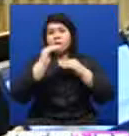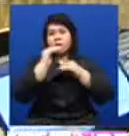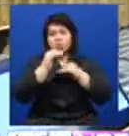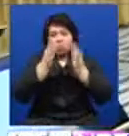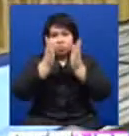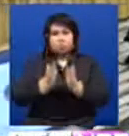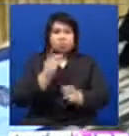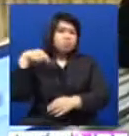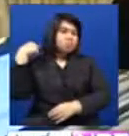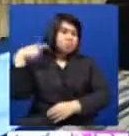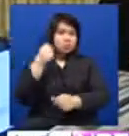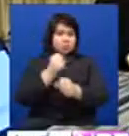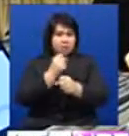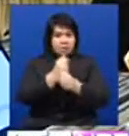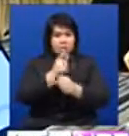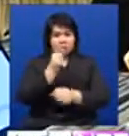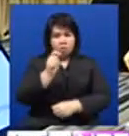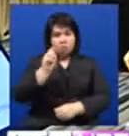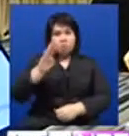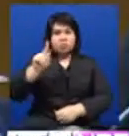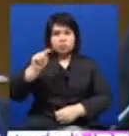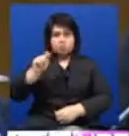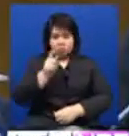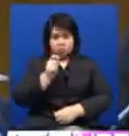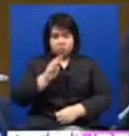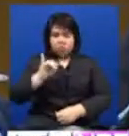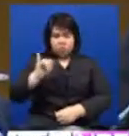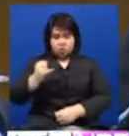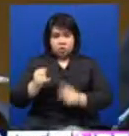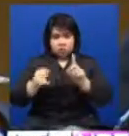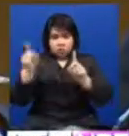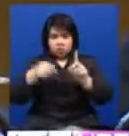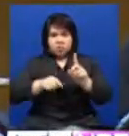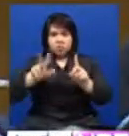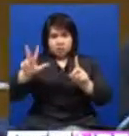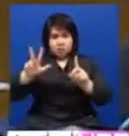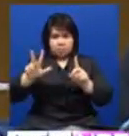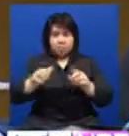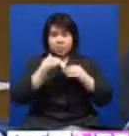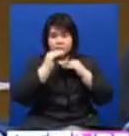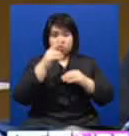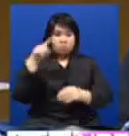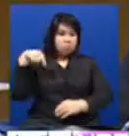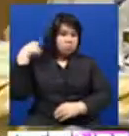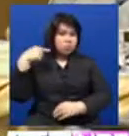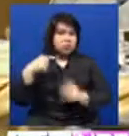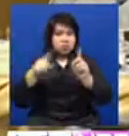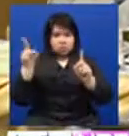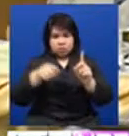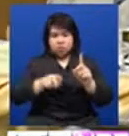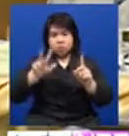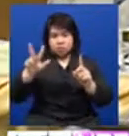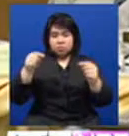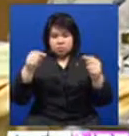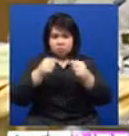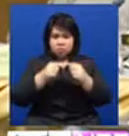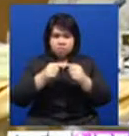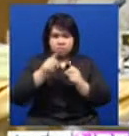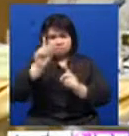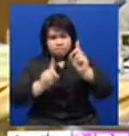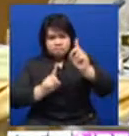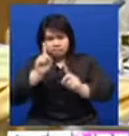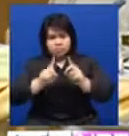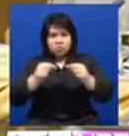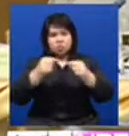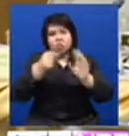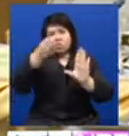งตำแหน่งผู้บริหารท้องถิ่นจำนวน1ใน3การกำหนดสัดส่วนของผู้หญิงจำนวน1ใน3ในการเข้ารับการหยั่งเสียงเป็นผู้ส